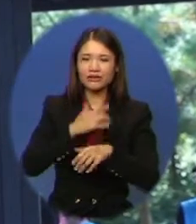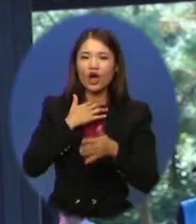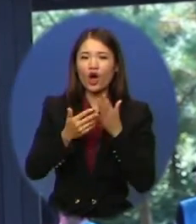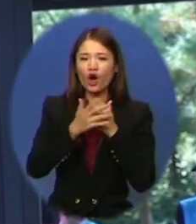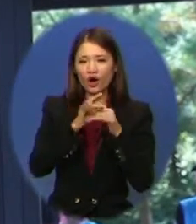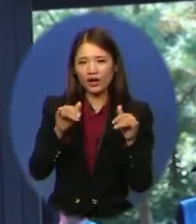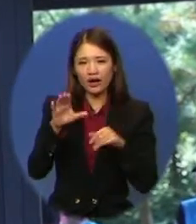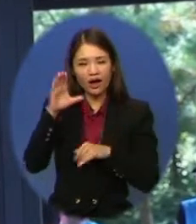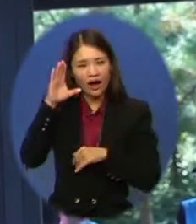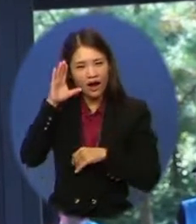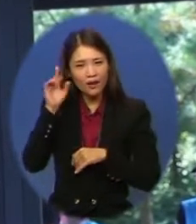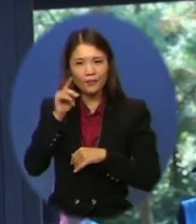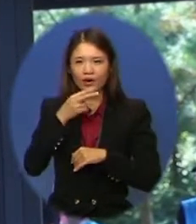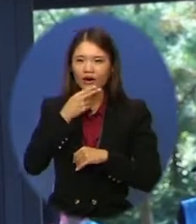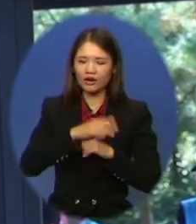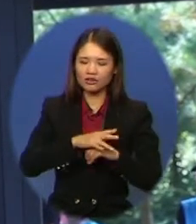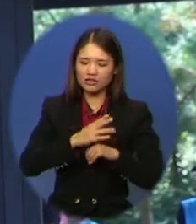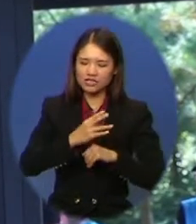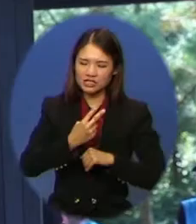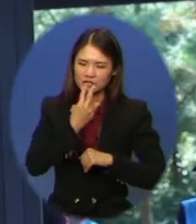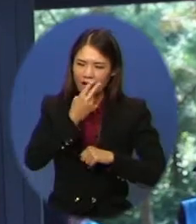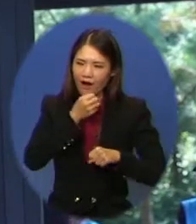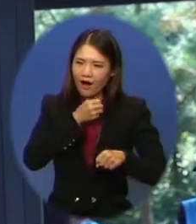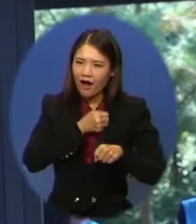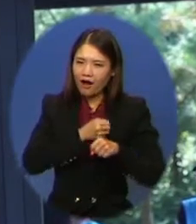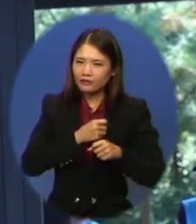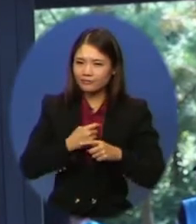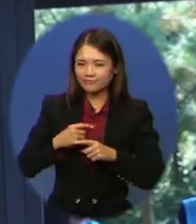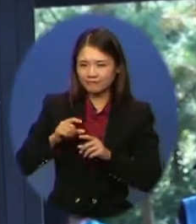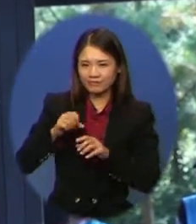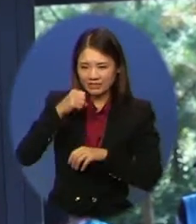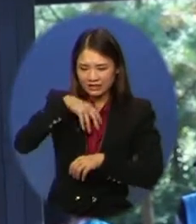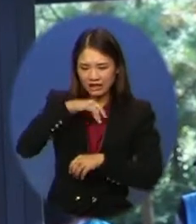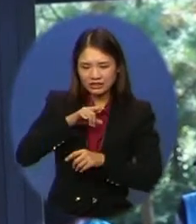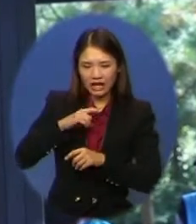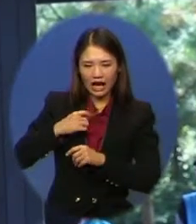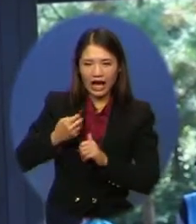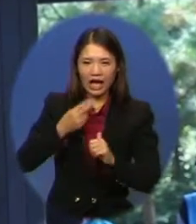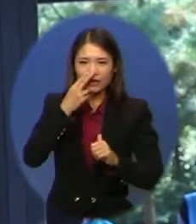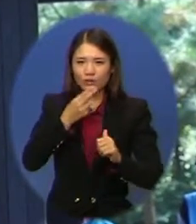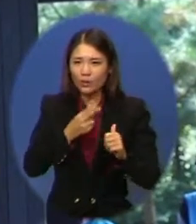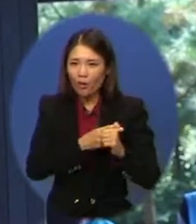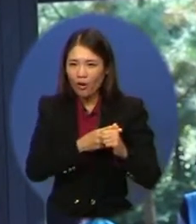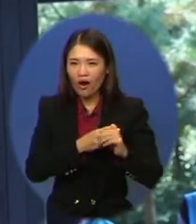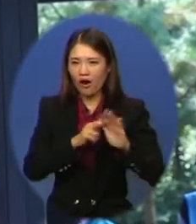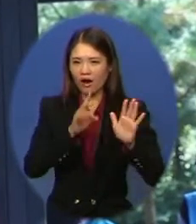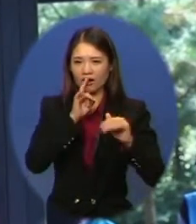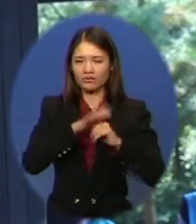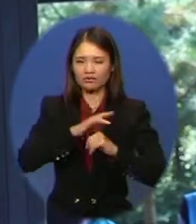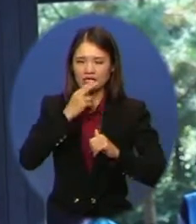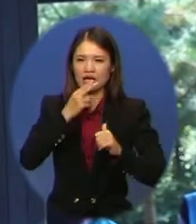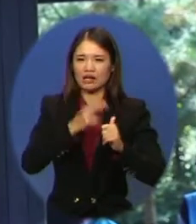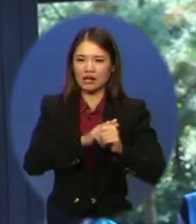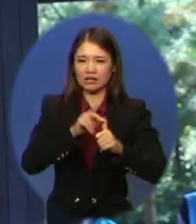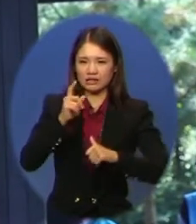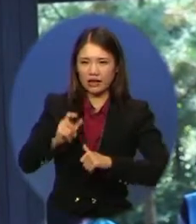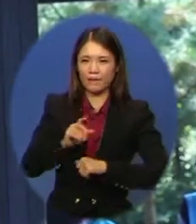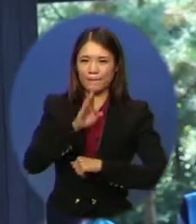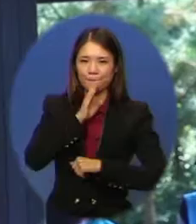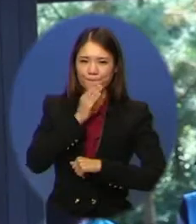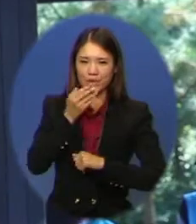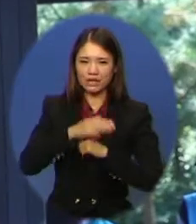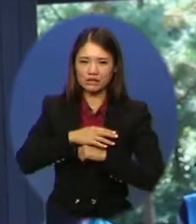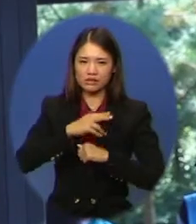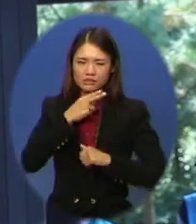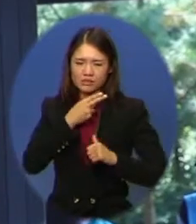그건 완전히 목숨을 거는 일입니다. 무슨 의지 갖고 되는 일이 아니에요. 물론 의지도 강해야 되지만은